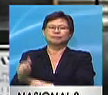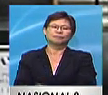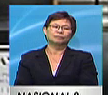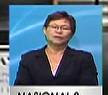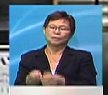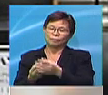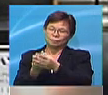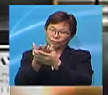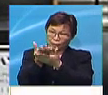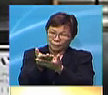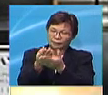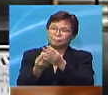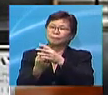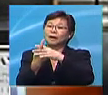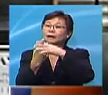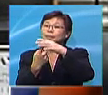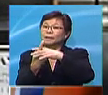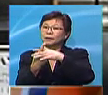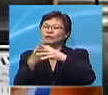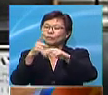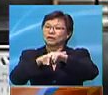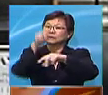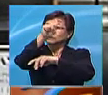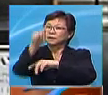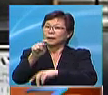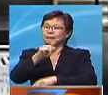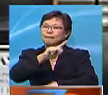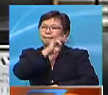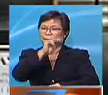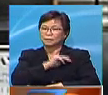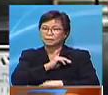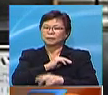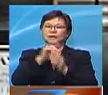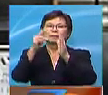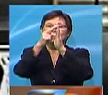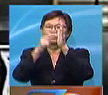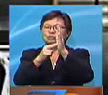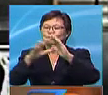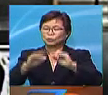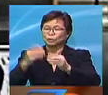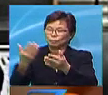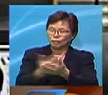Berbangkit daripada waktu pertanyaan-pertanyaan menteri di bawah peraturan mesyuarat baru